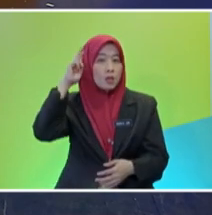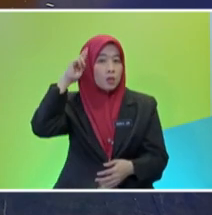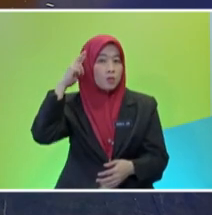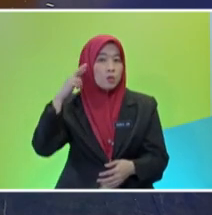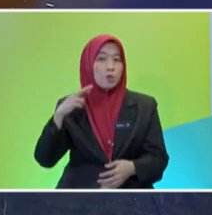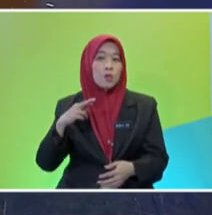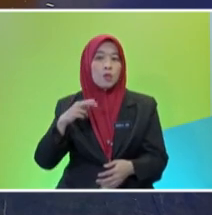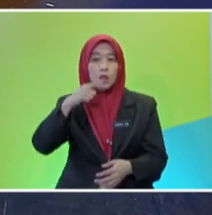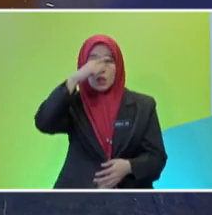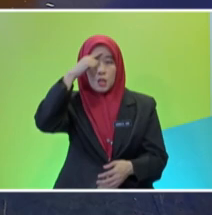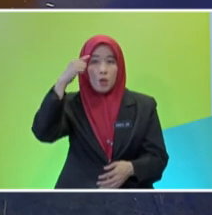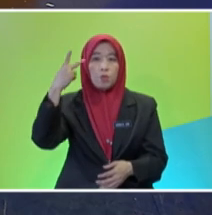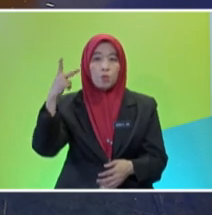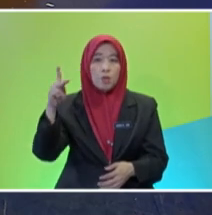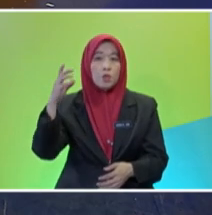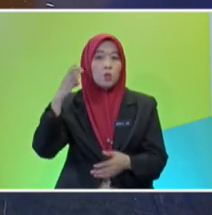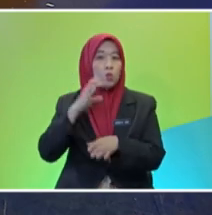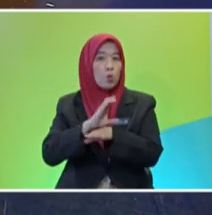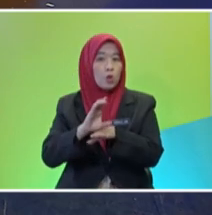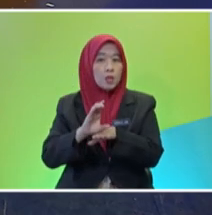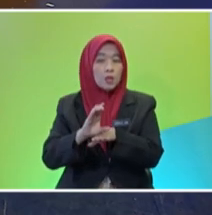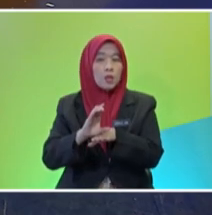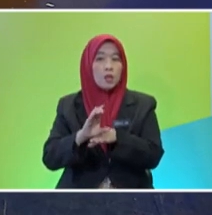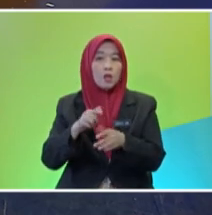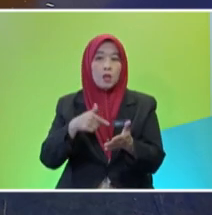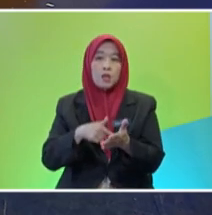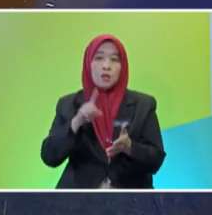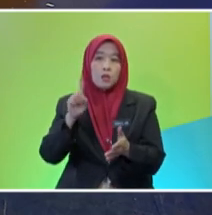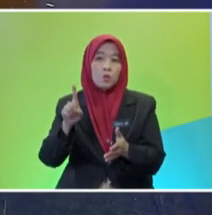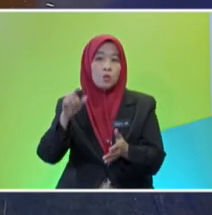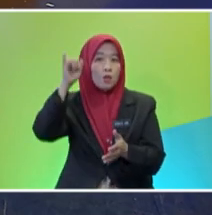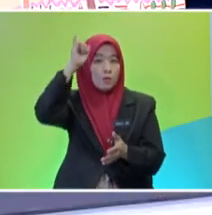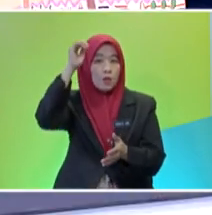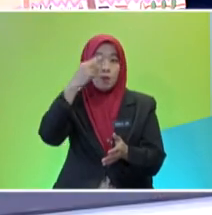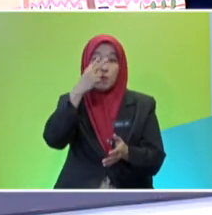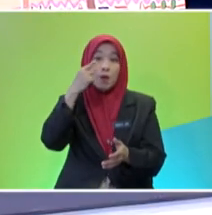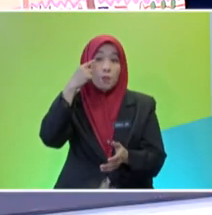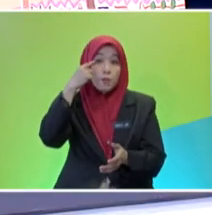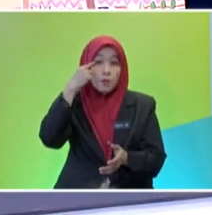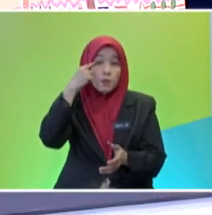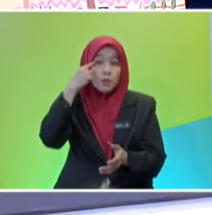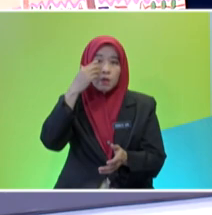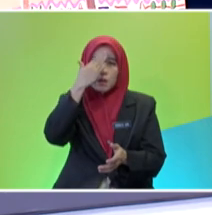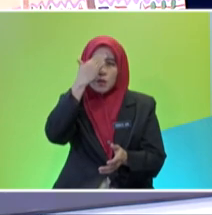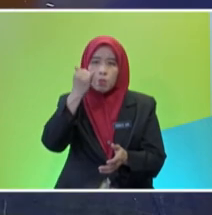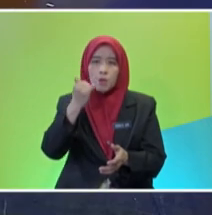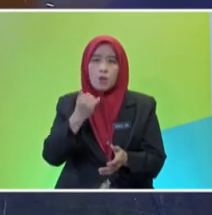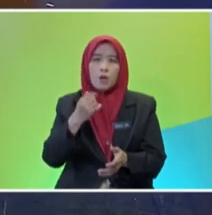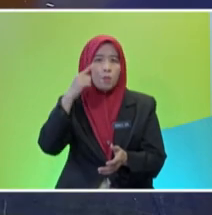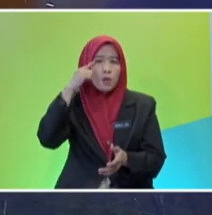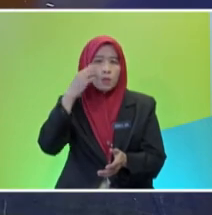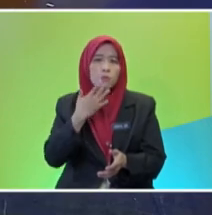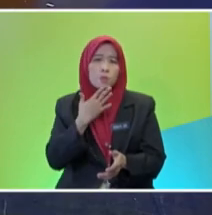Ada kuning, ada coklat. Lagi satu Irfan nampak yang ketara dari segi mata. mata kan? Kenapa mata dia warna biru tapi Ifan punya warna